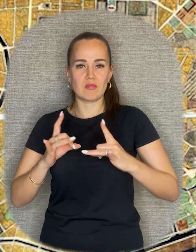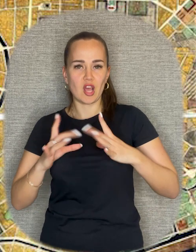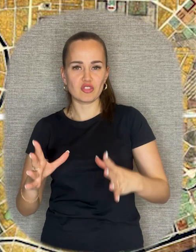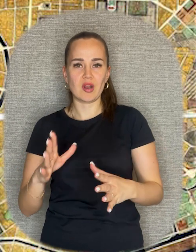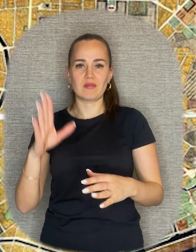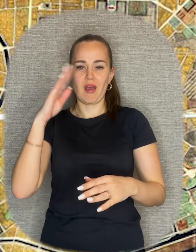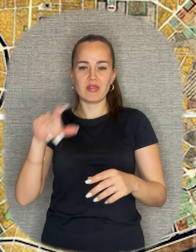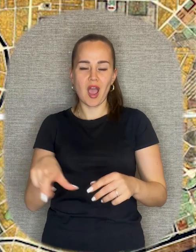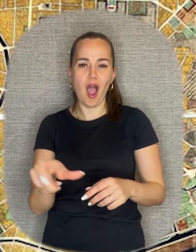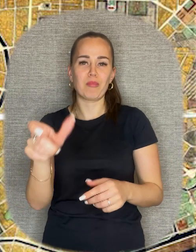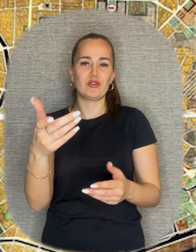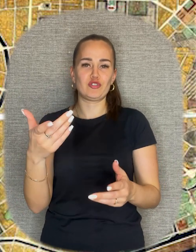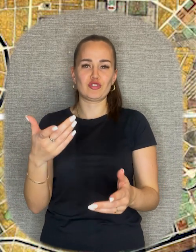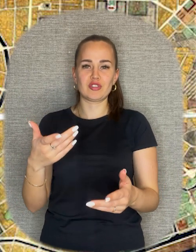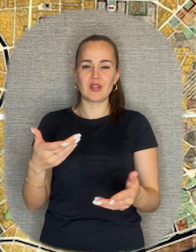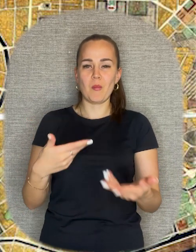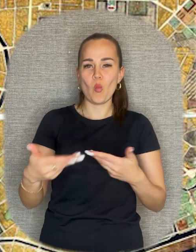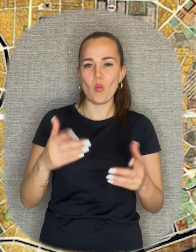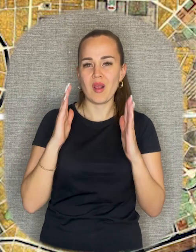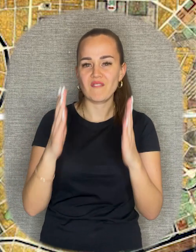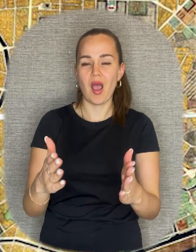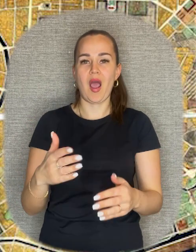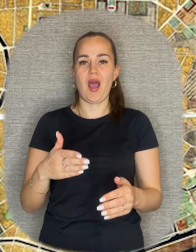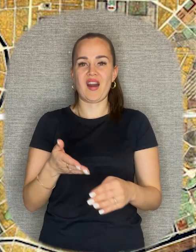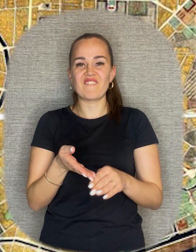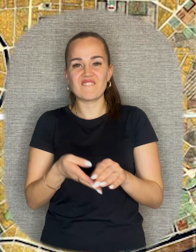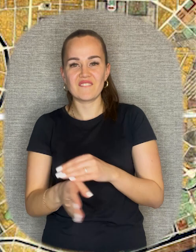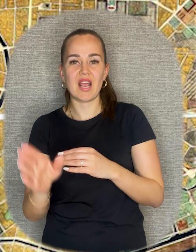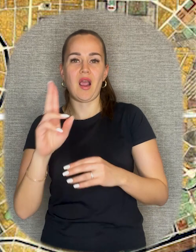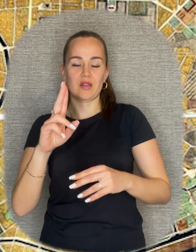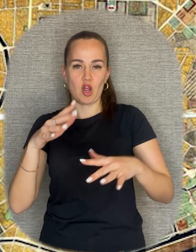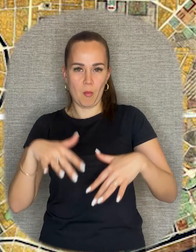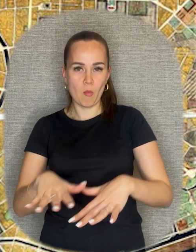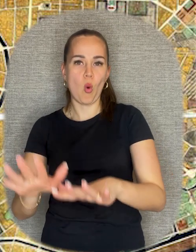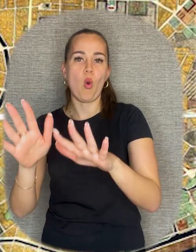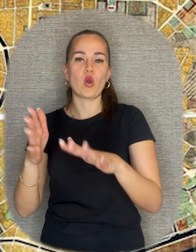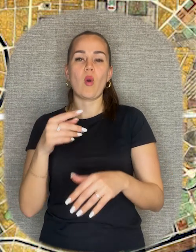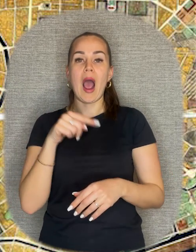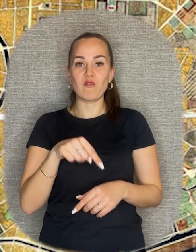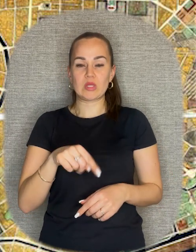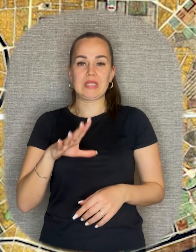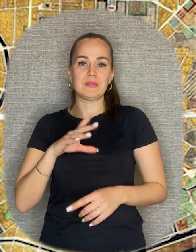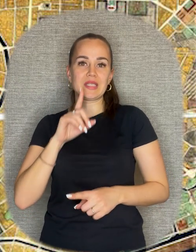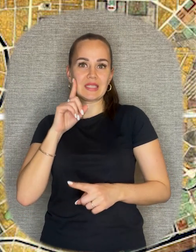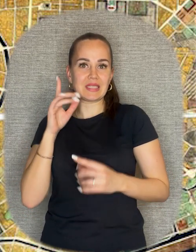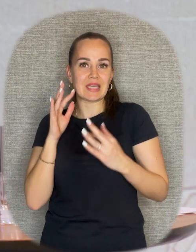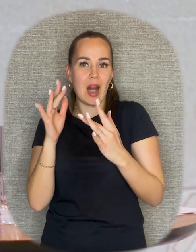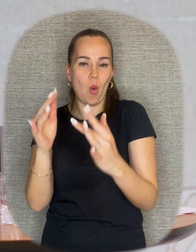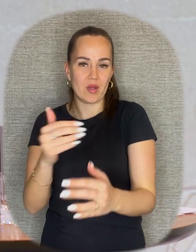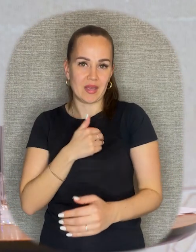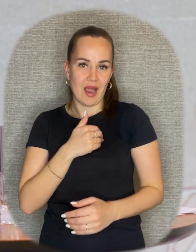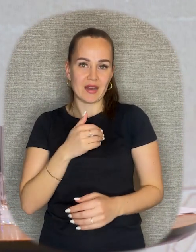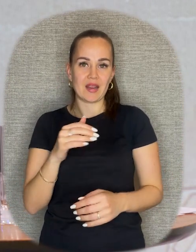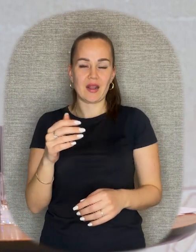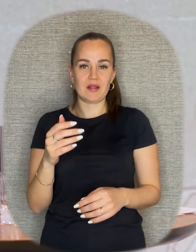Васильевский остров его Западная конечность оформляла торжественно с набережными бульварами с